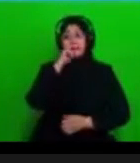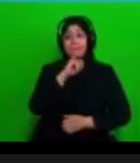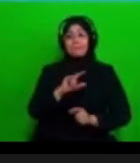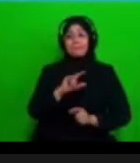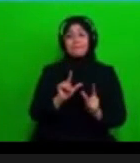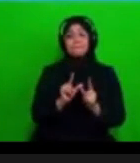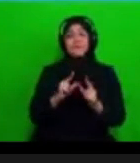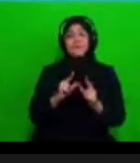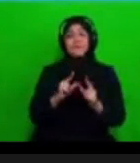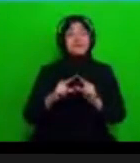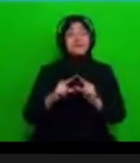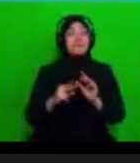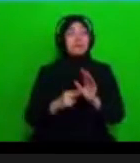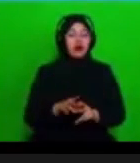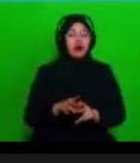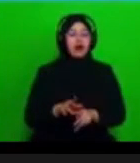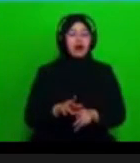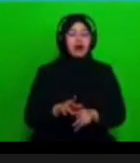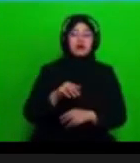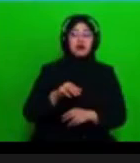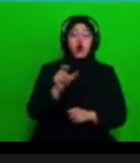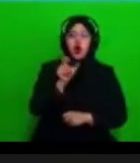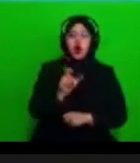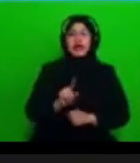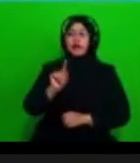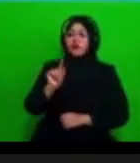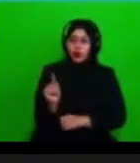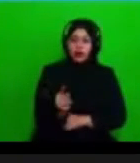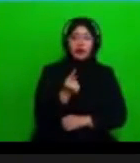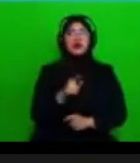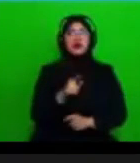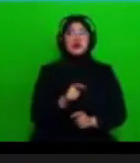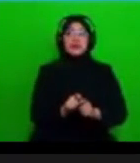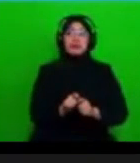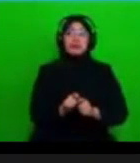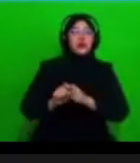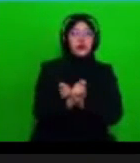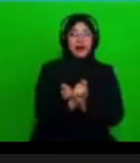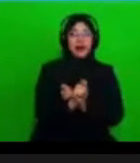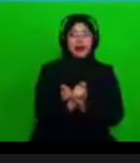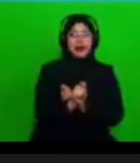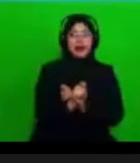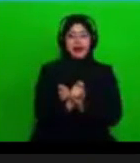benar-benar tokoh sentral ini yang kita andalkan untuk kita bersama ya mereform